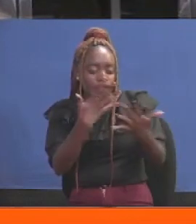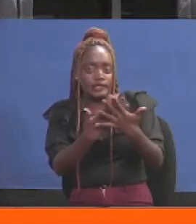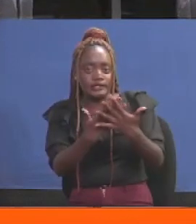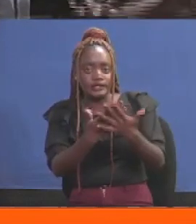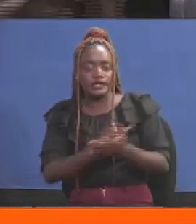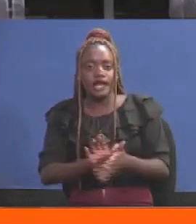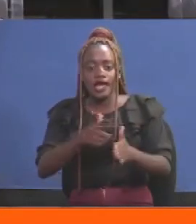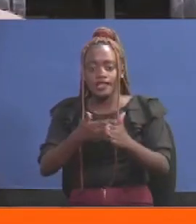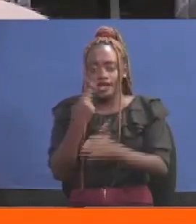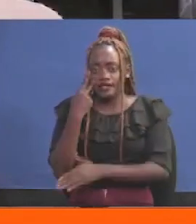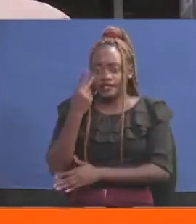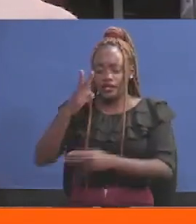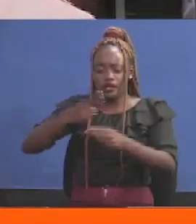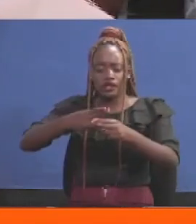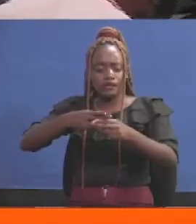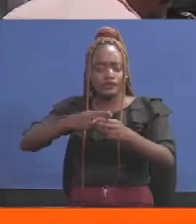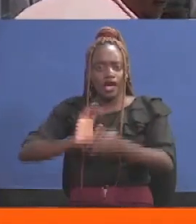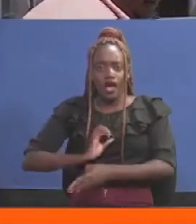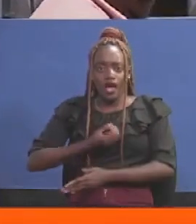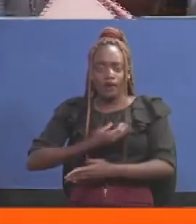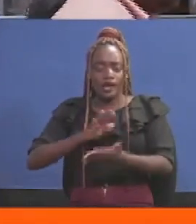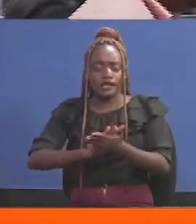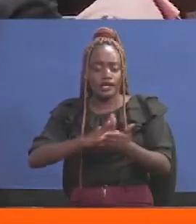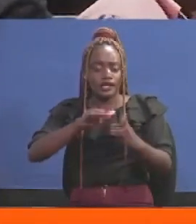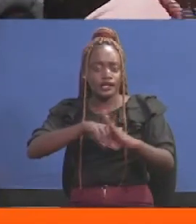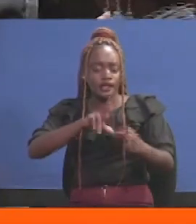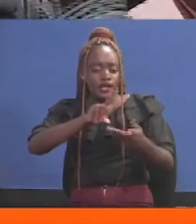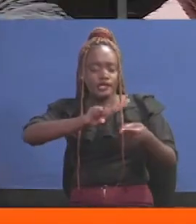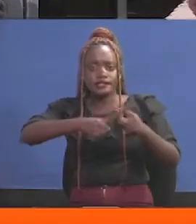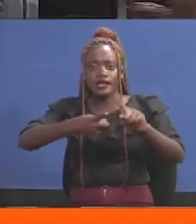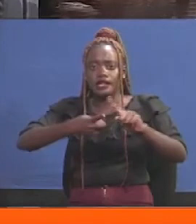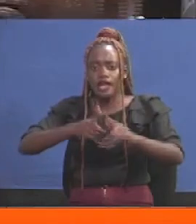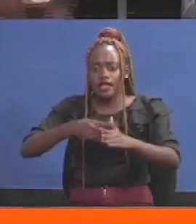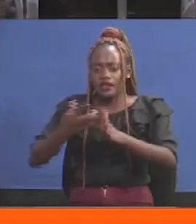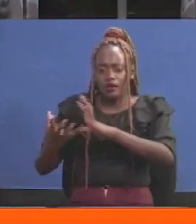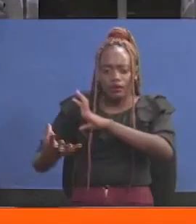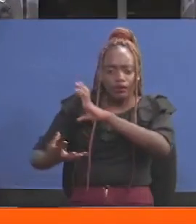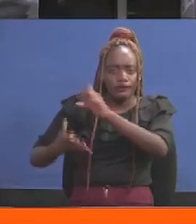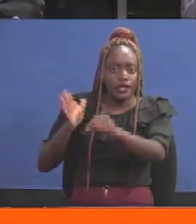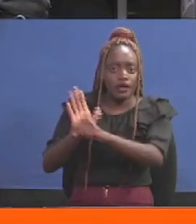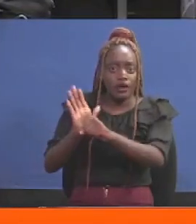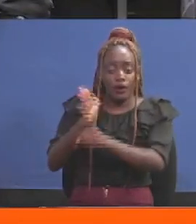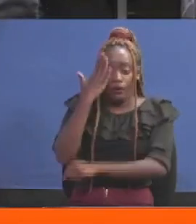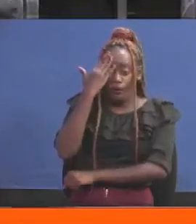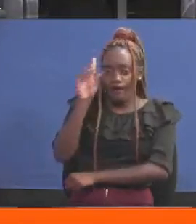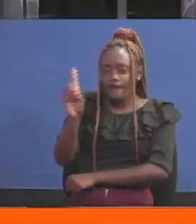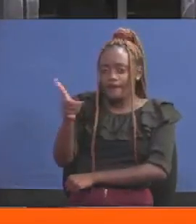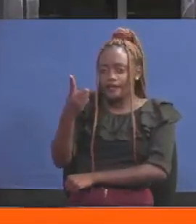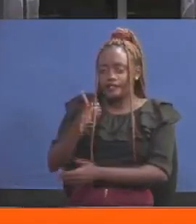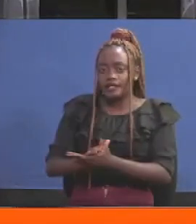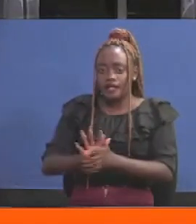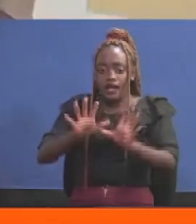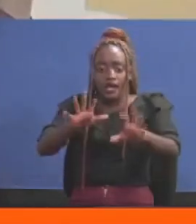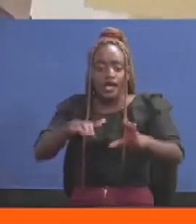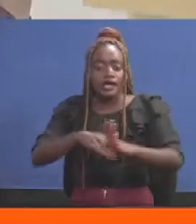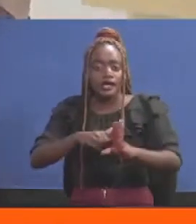hapa. Tuliona majina yetu kwa Kenya Gazette and we were very confused, sababu ilikuwa kitu ya kwanza kuona